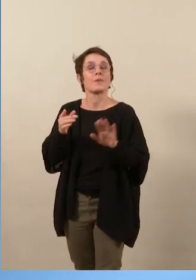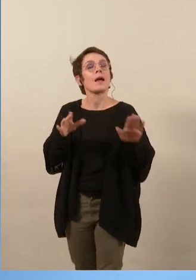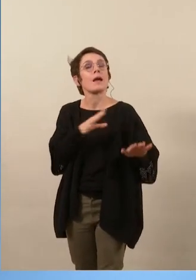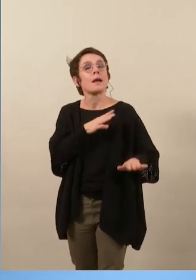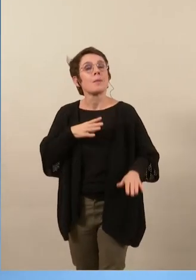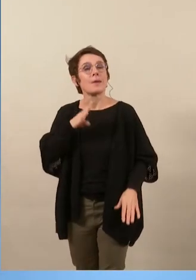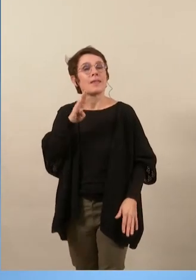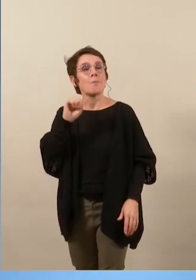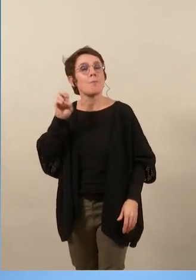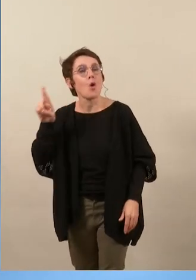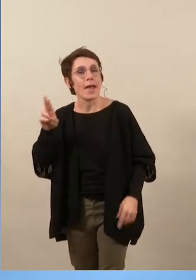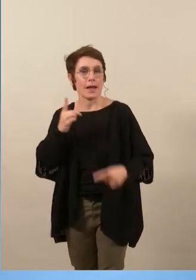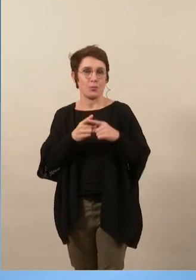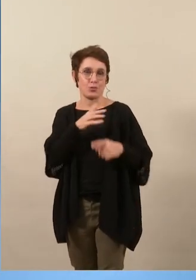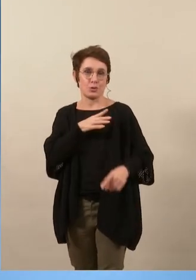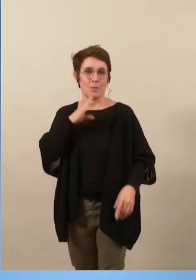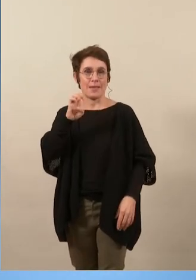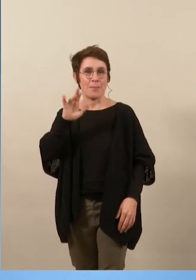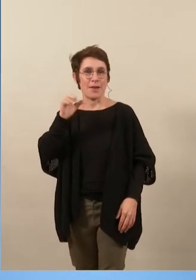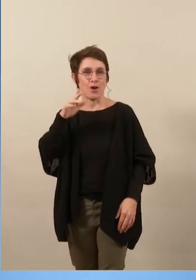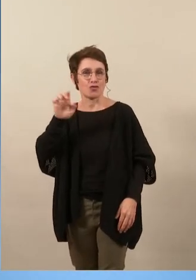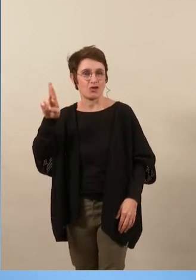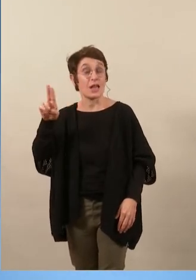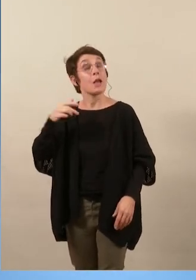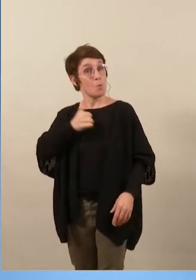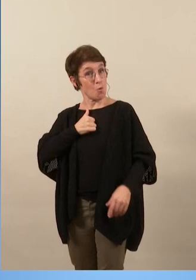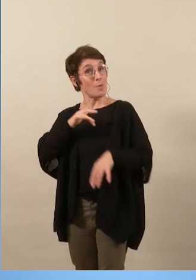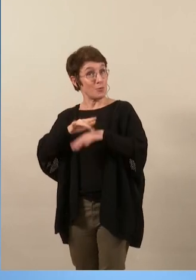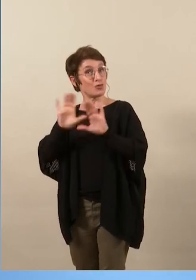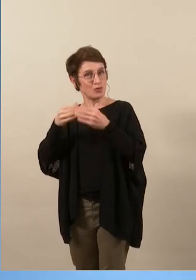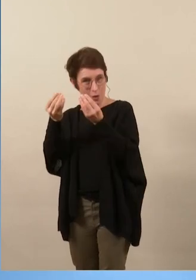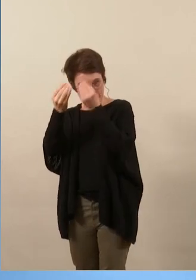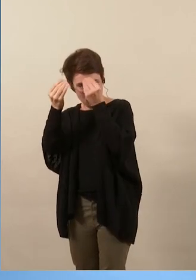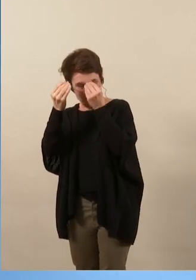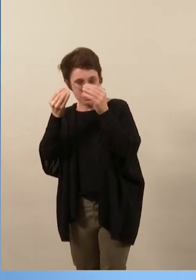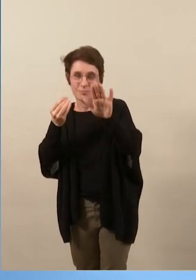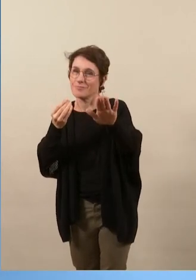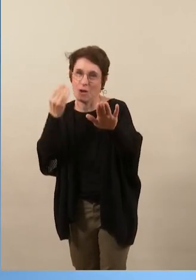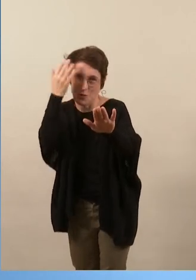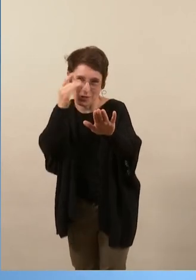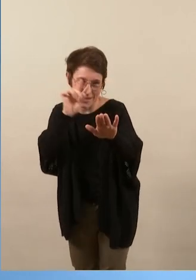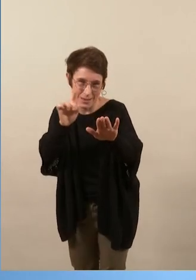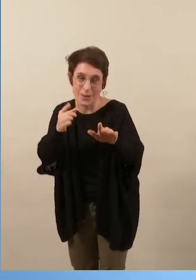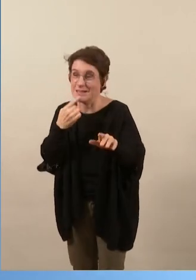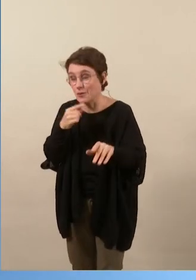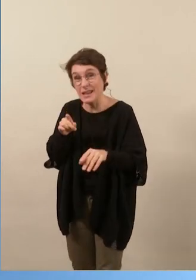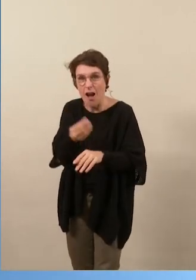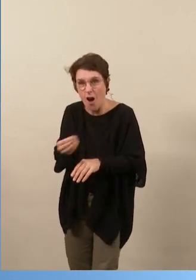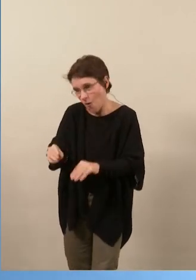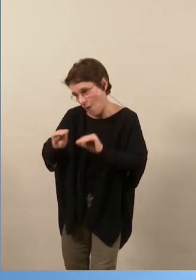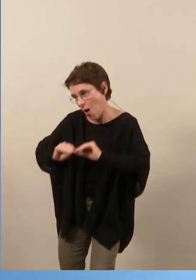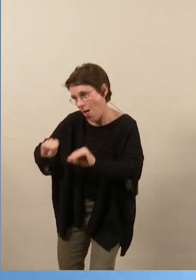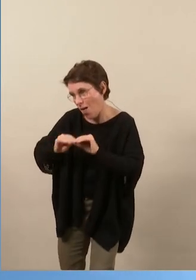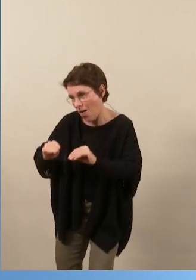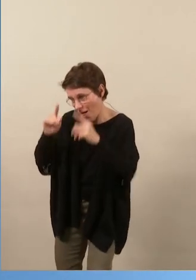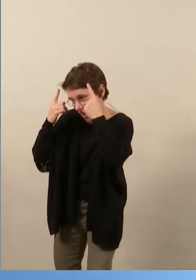beréranger parce que pour avoir suivi ce genre de formation à titre professionnel je vous rassure il s'agit pas de faire une théorie du genre il s'agit juste d'expliquer à des